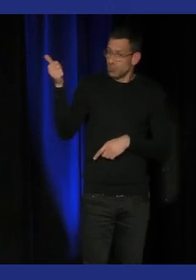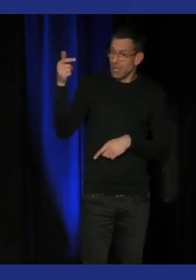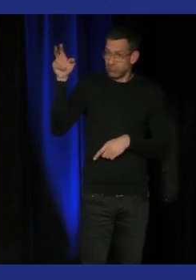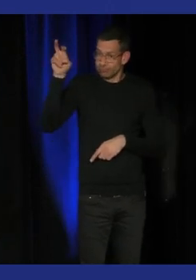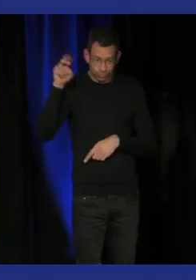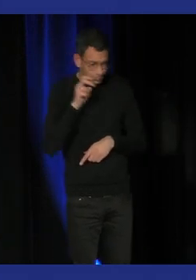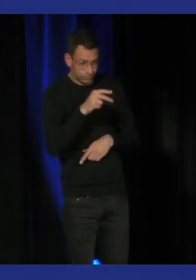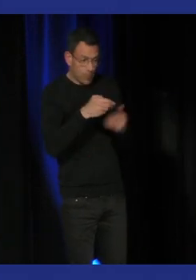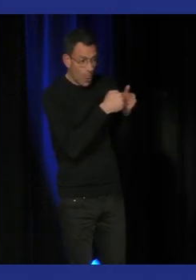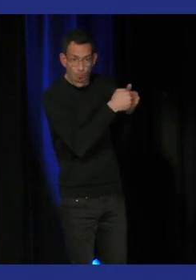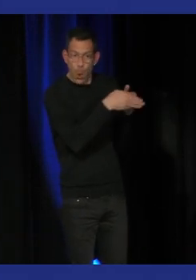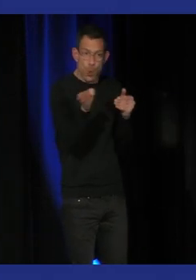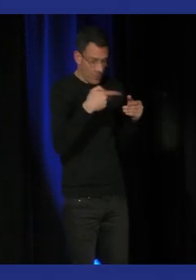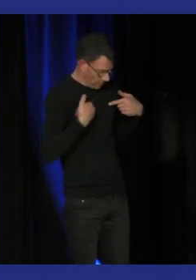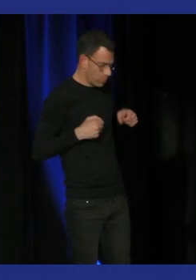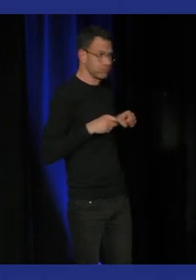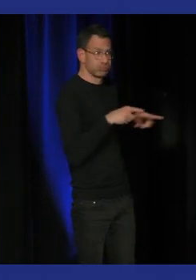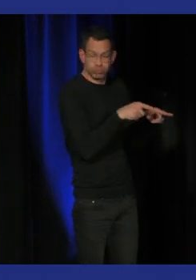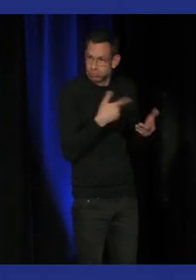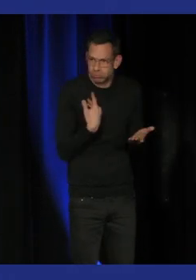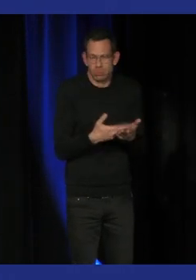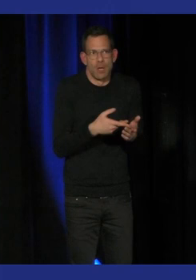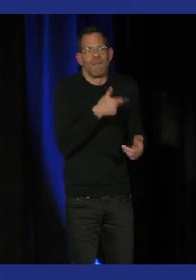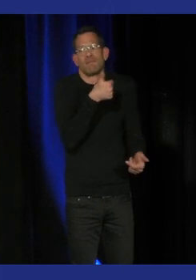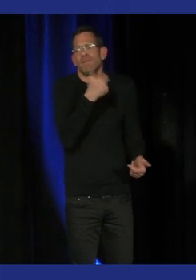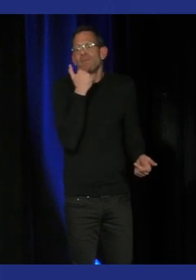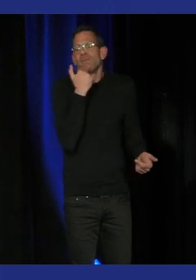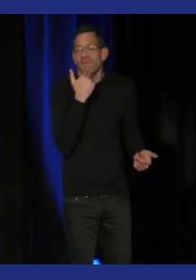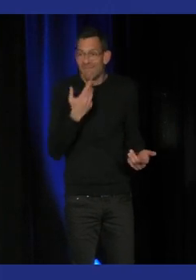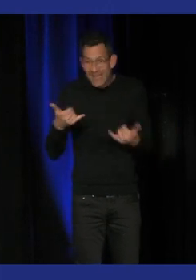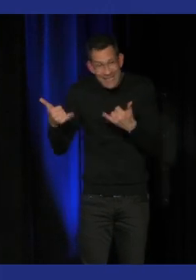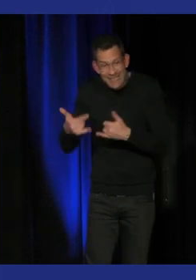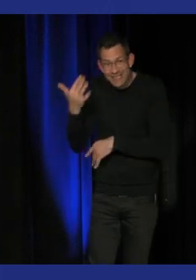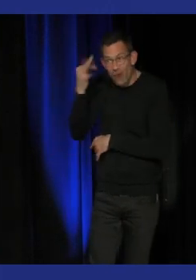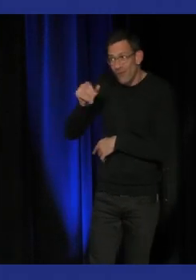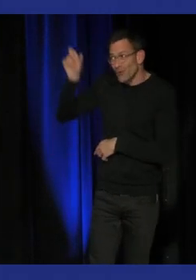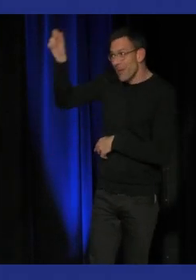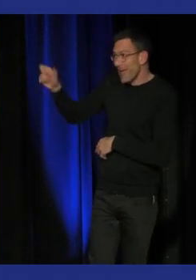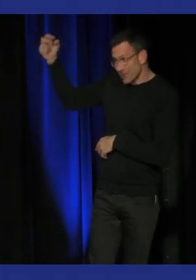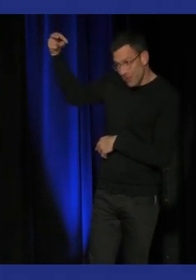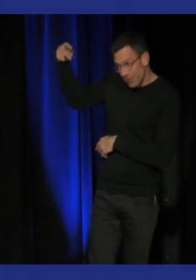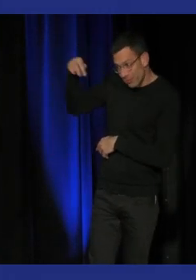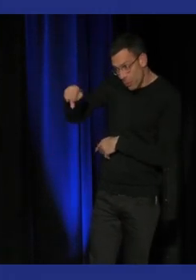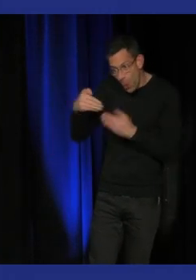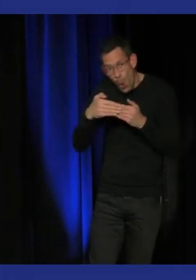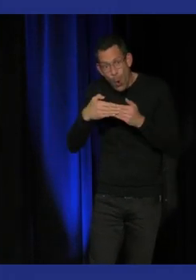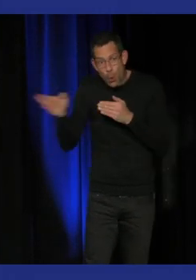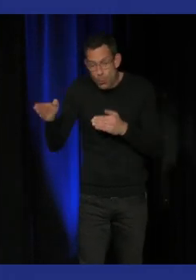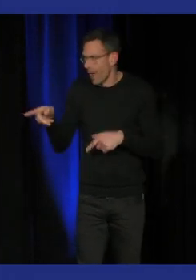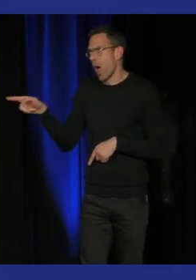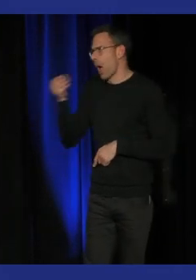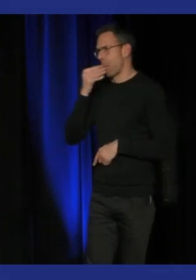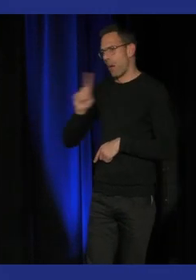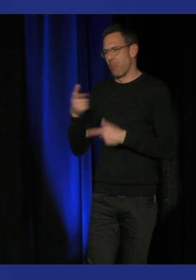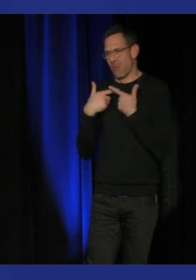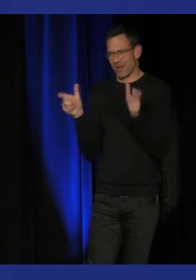est considéré comme le must. En France, avoir quelqu'un qui viendrait ouvrir le portillon n'est pas considéré comme une bonne accessibilité. Il